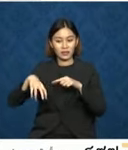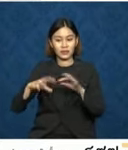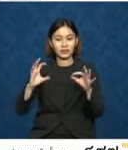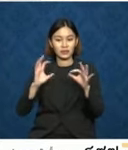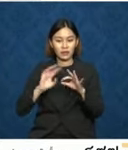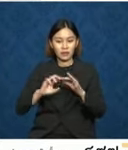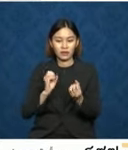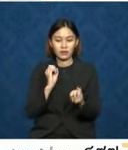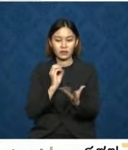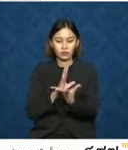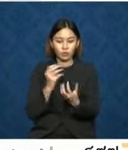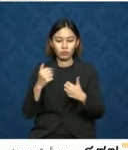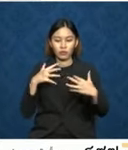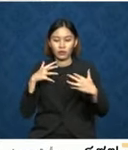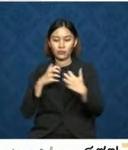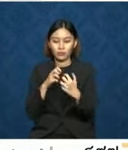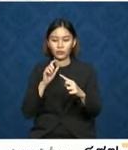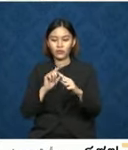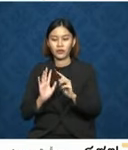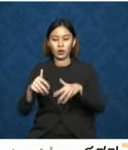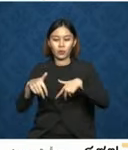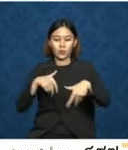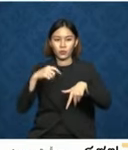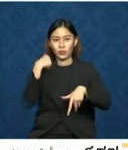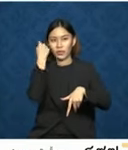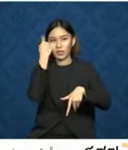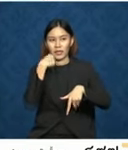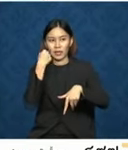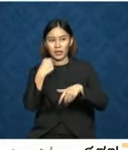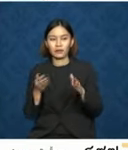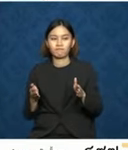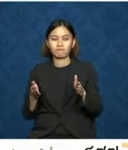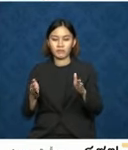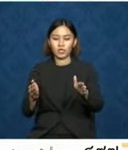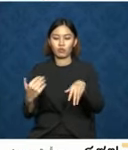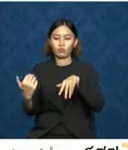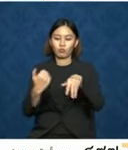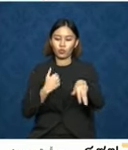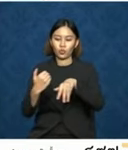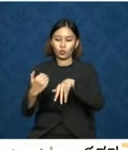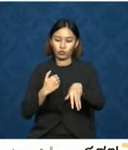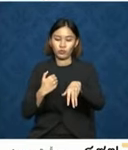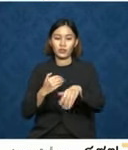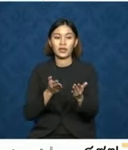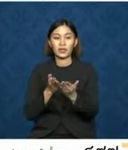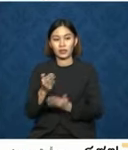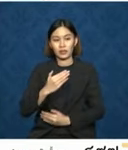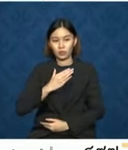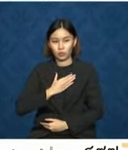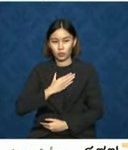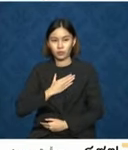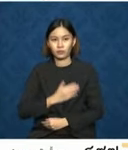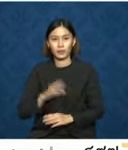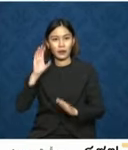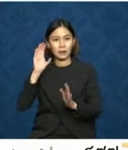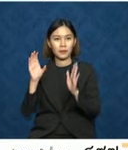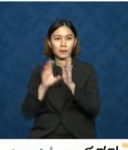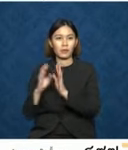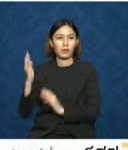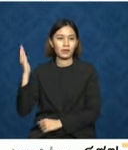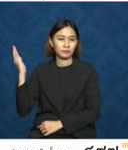เกิดอุบัติเหตุของพี่น้องประชาชนผู้สัญจรใช้ถนนในเขตเลือกตั้งของกระผมขอสไลด์นะ